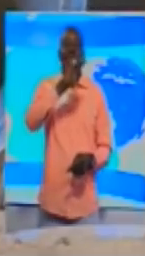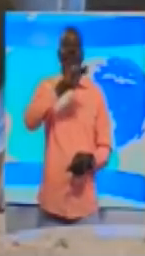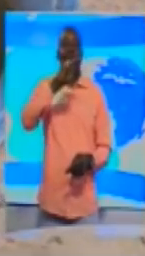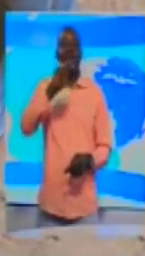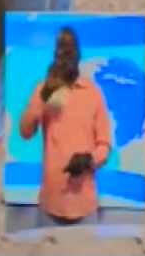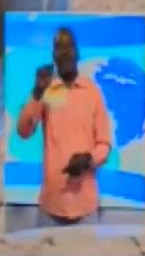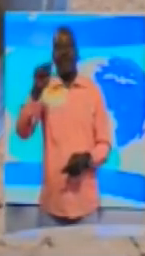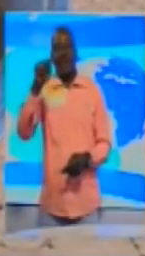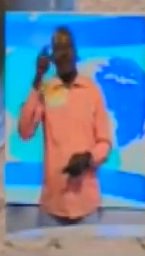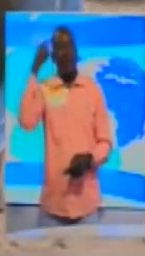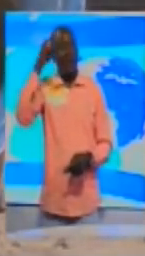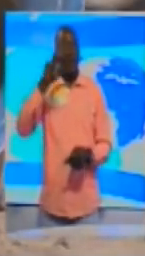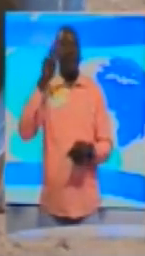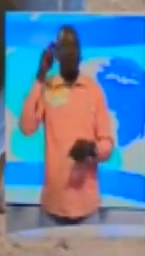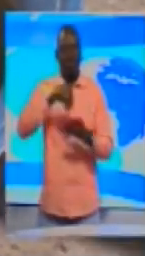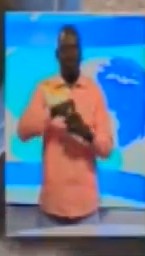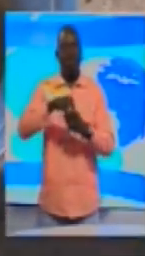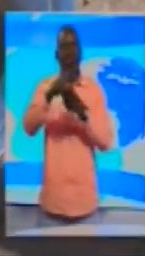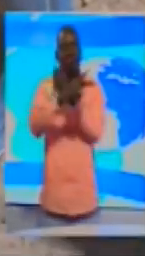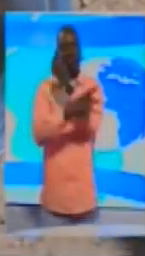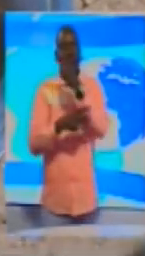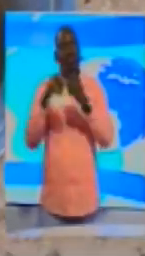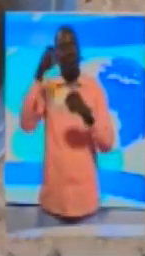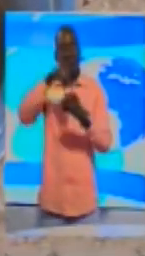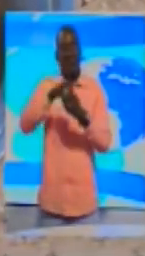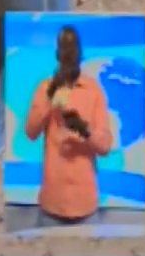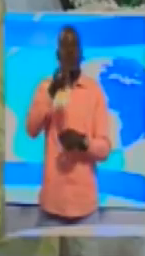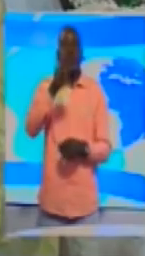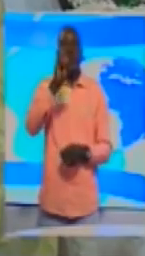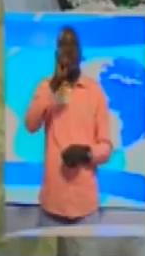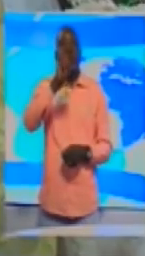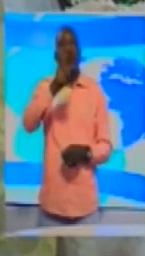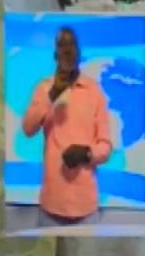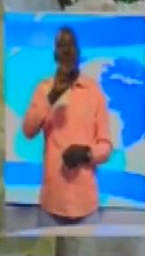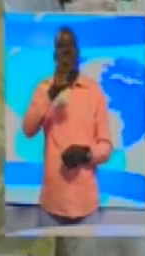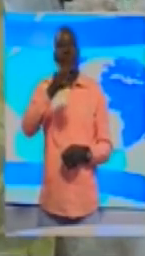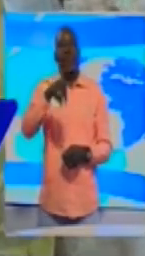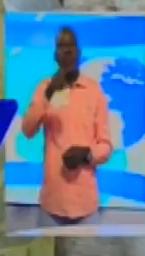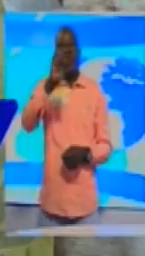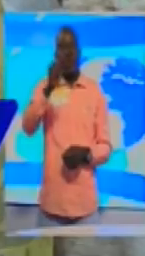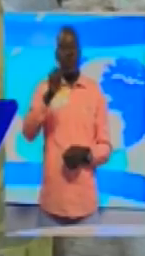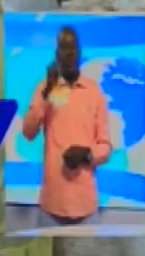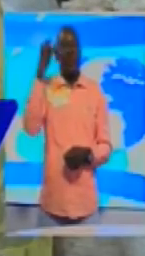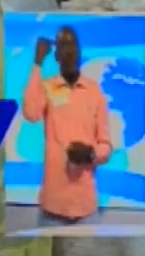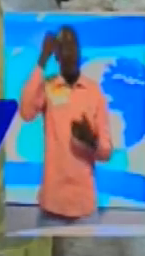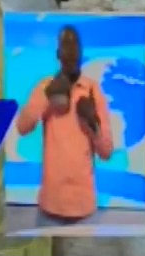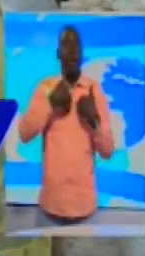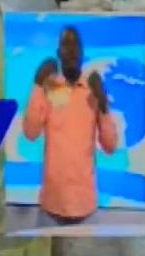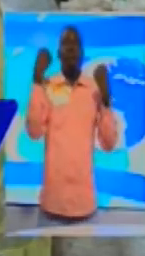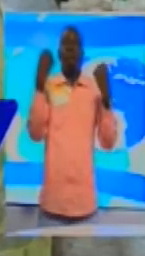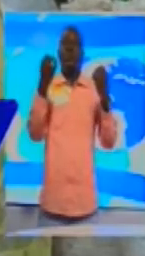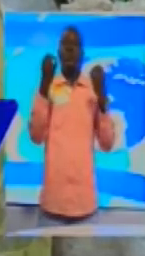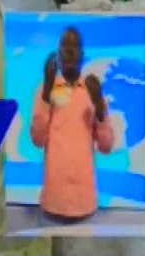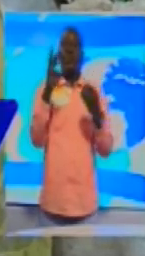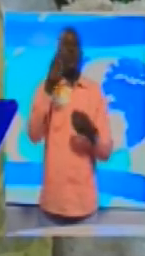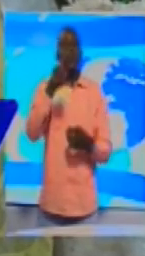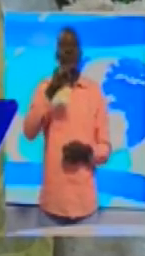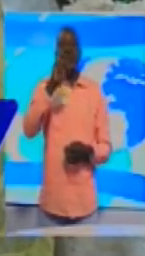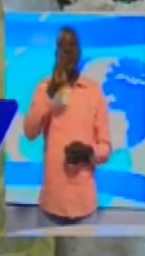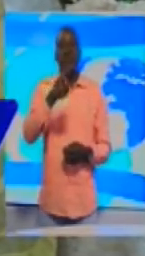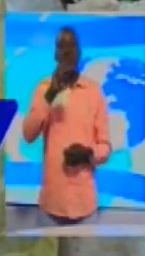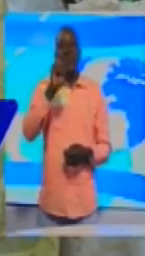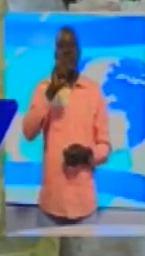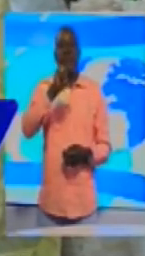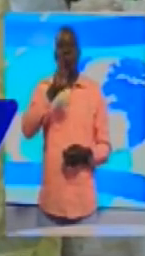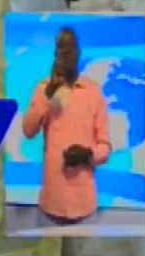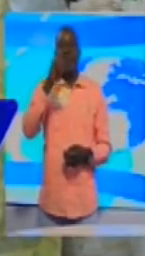ethnie originaire de la province du Koulpeilgou. Il y avait beaucoup de rogniers chez les Yana,